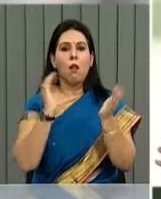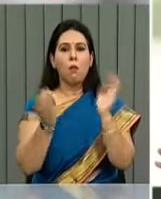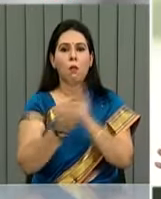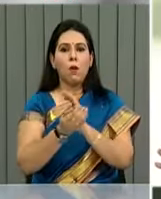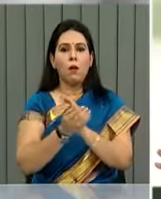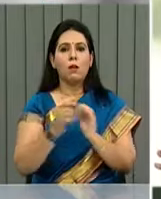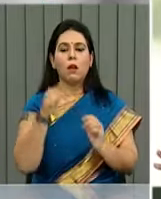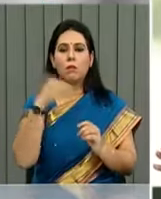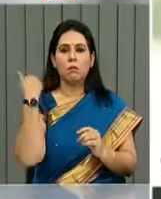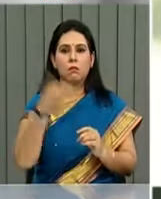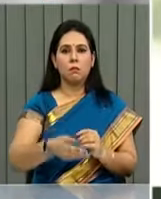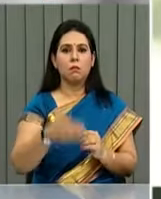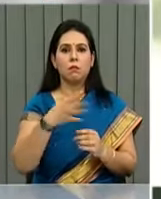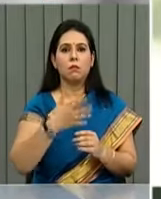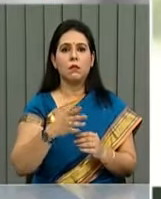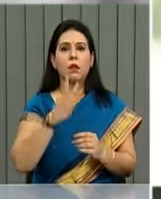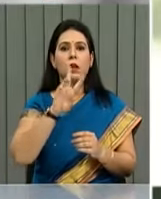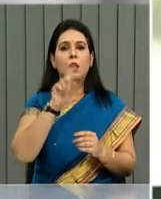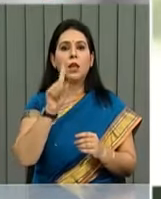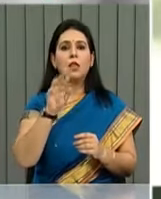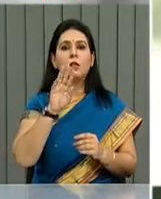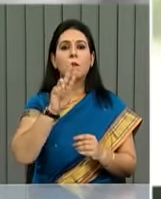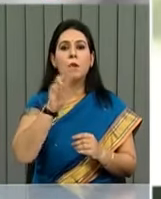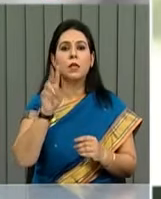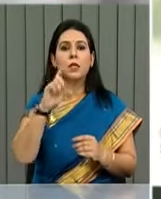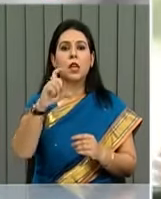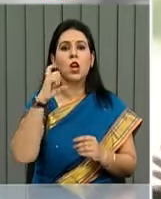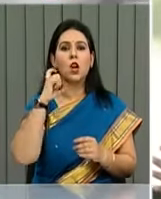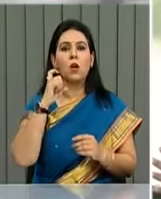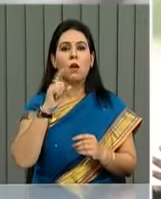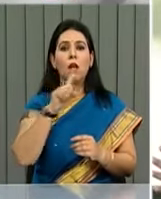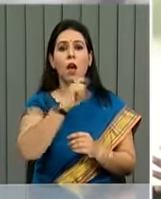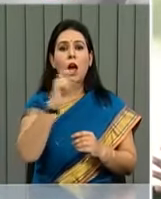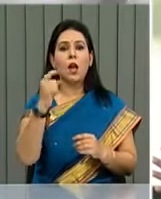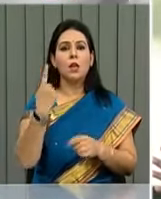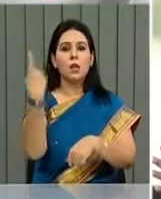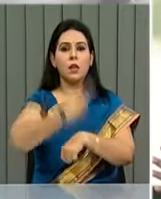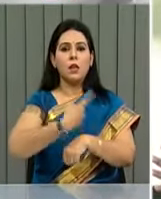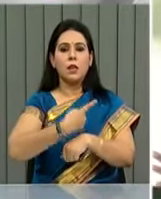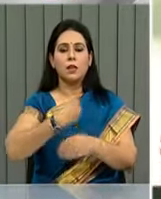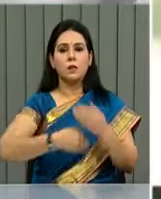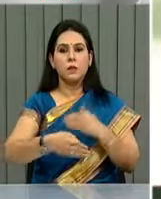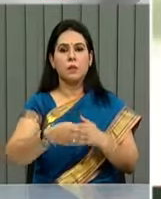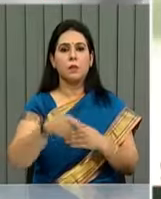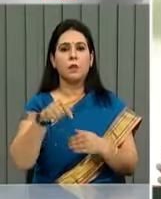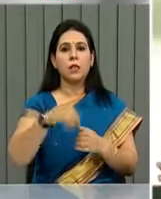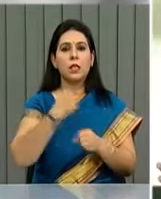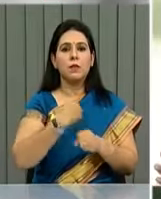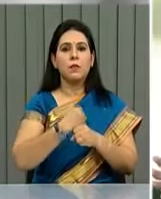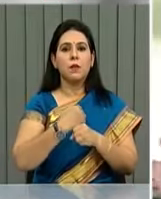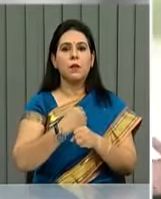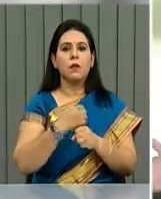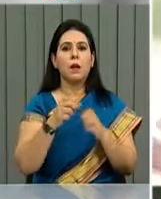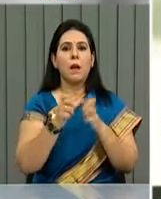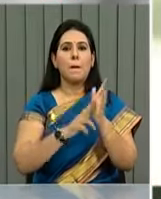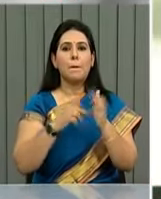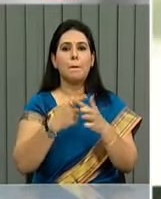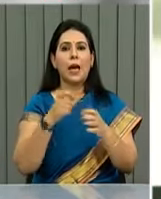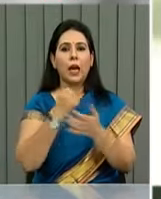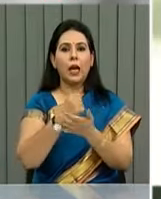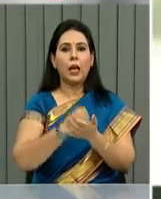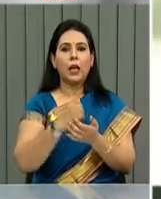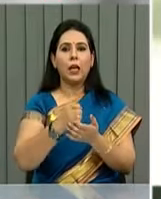हुआ कि 21-22 करोड़ लोगों को 100 दिन के भीतर इस सरकार ने बैंकिंग व्यवस्था